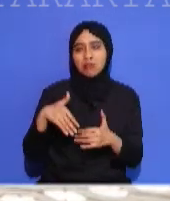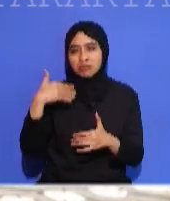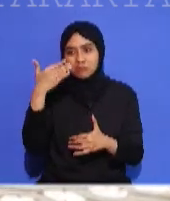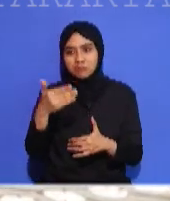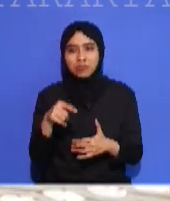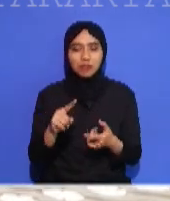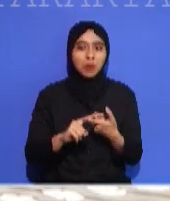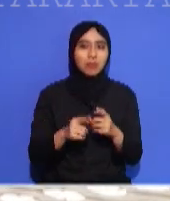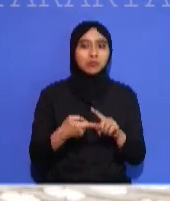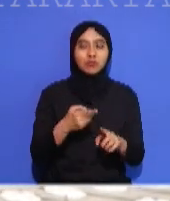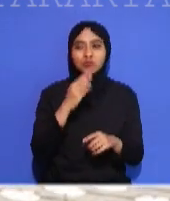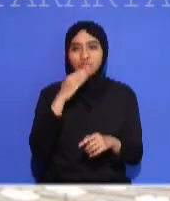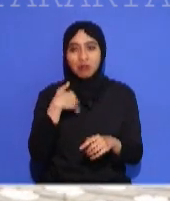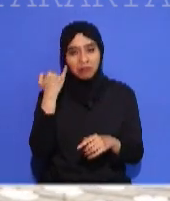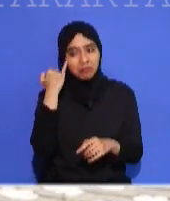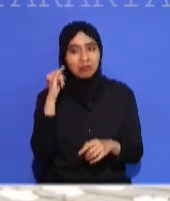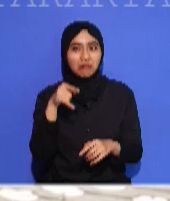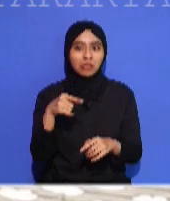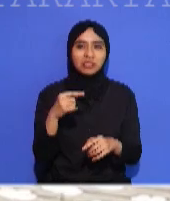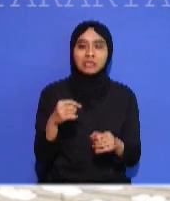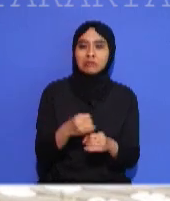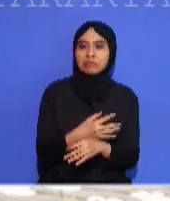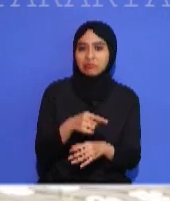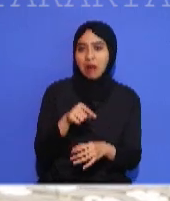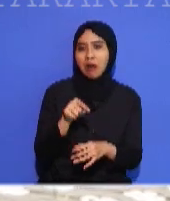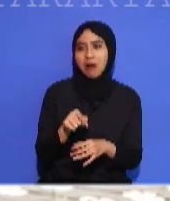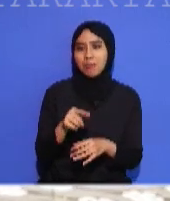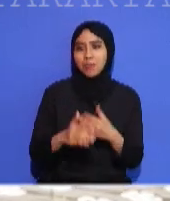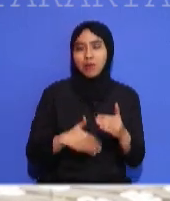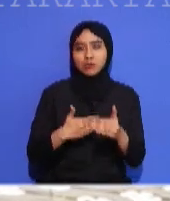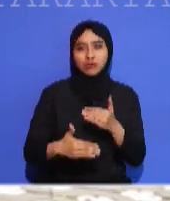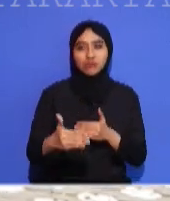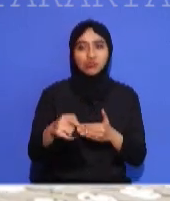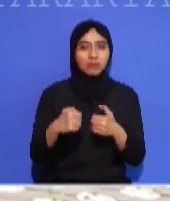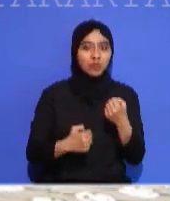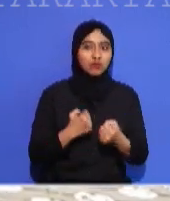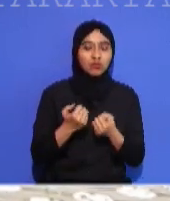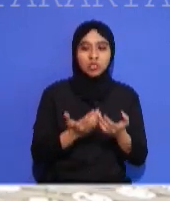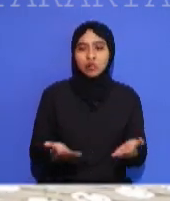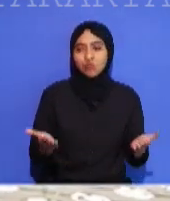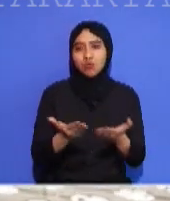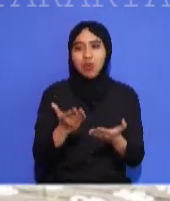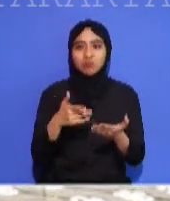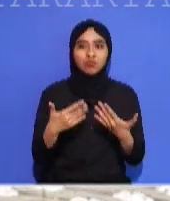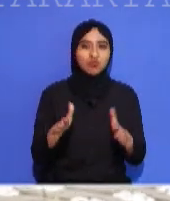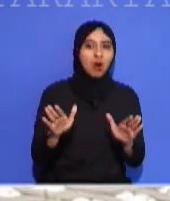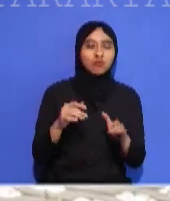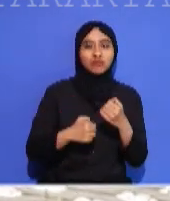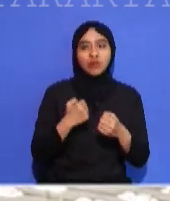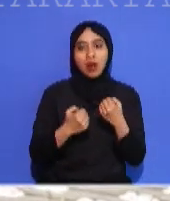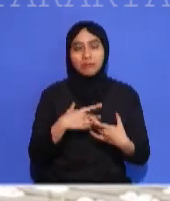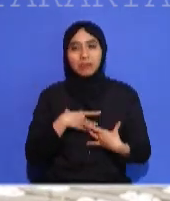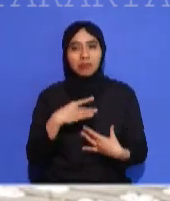itu punya ide-ide baru terkait Green Jobs mungkin di usaha ataupun juga bisa mengembangkan bakat atau passionnya terkait dengan